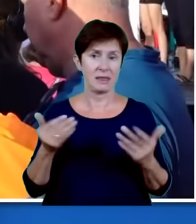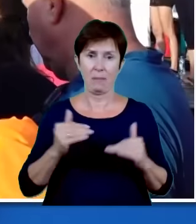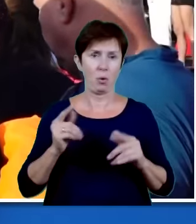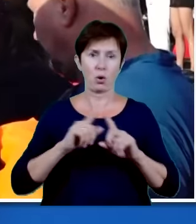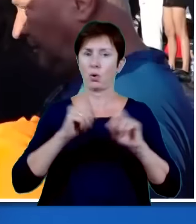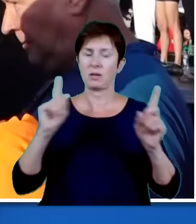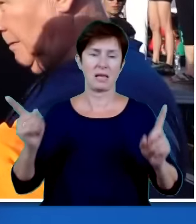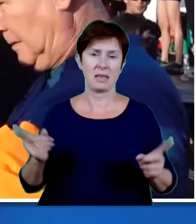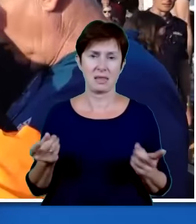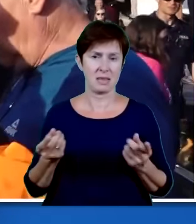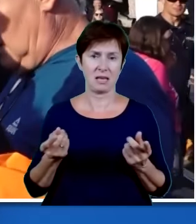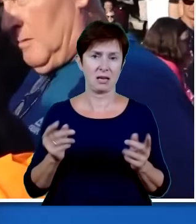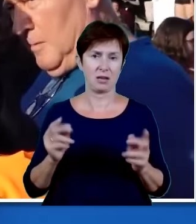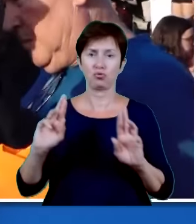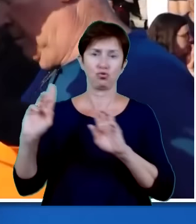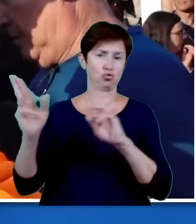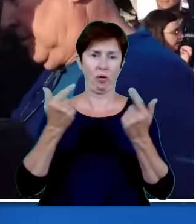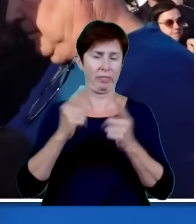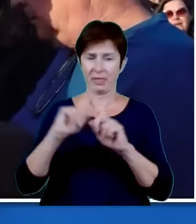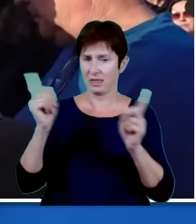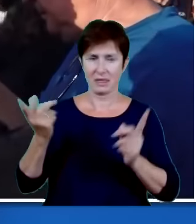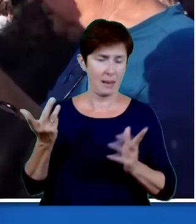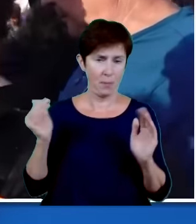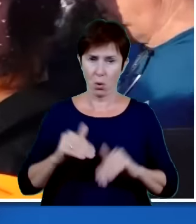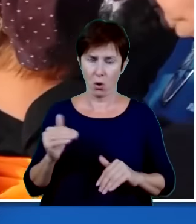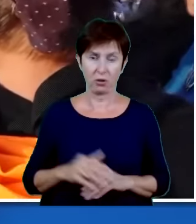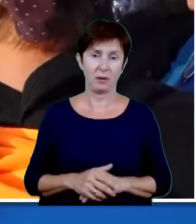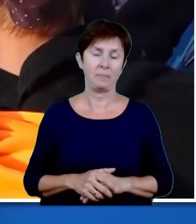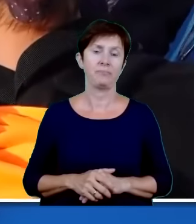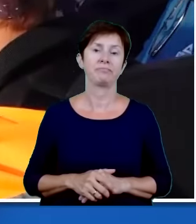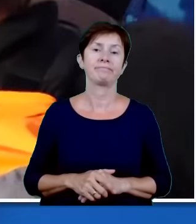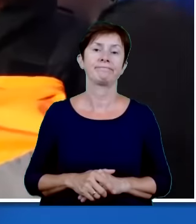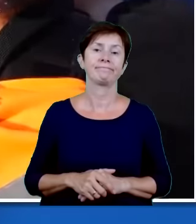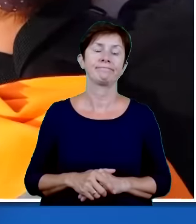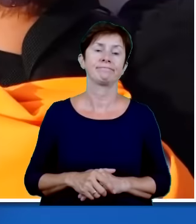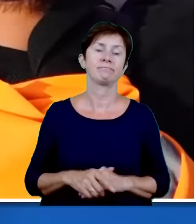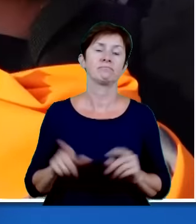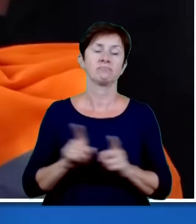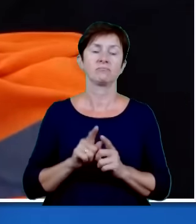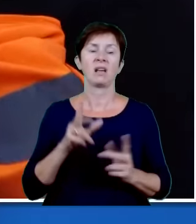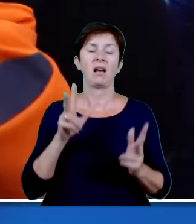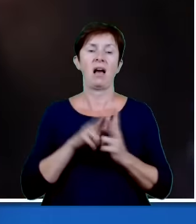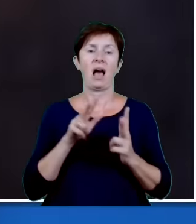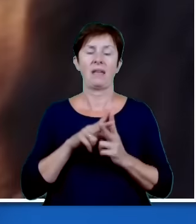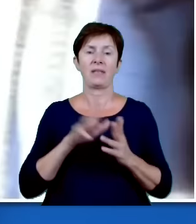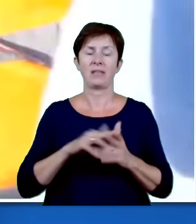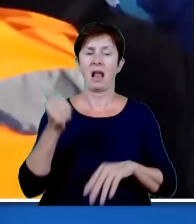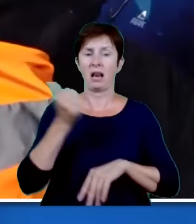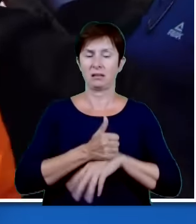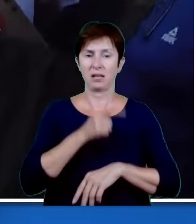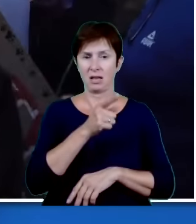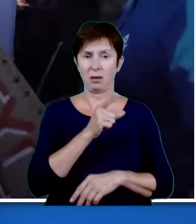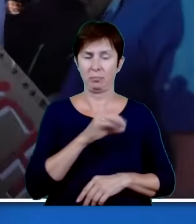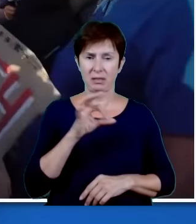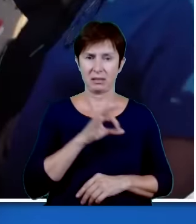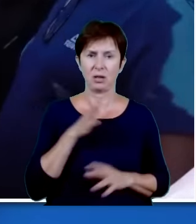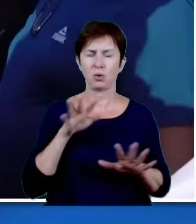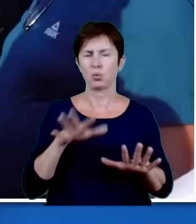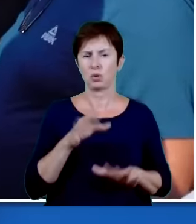innych źródeł z drugiej strony to jest punktowe uderzenie w liderów prawa sprawiedliwości postawienia tylu